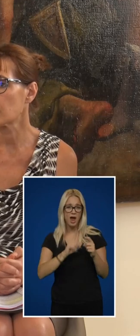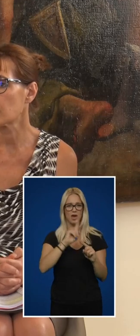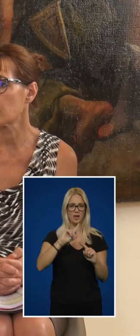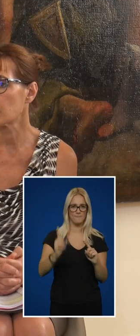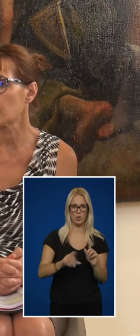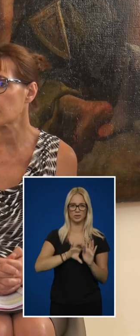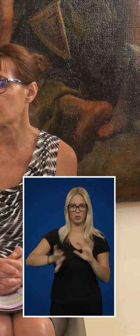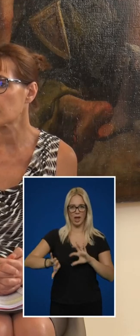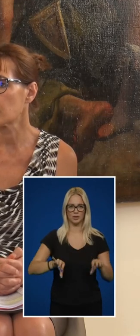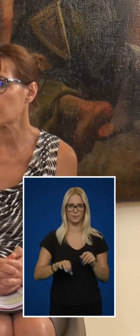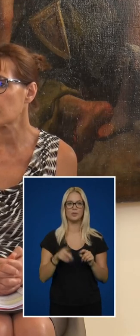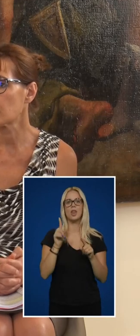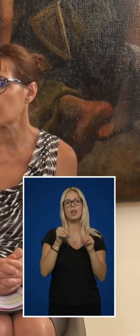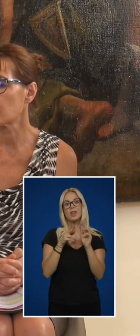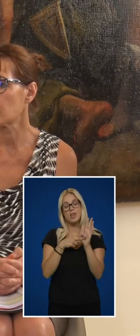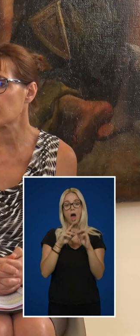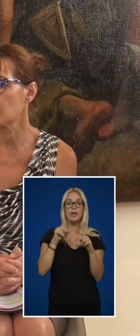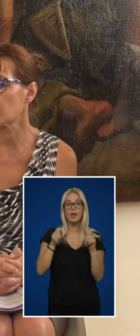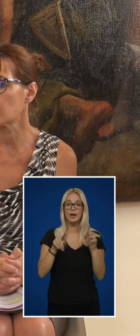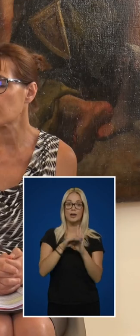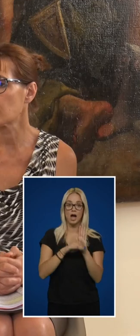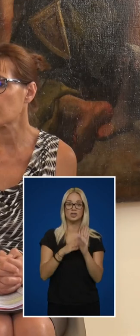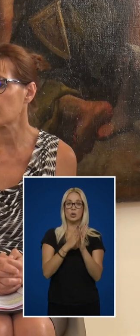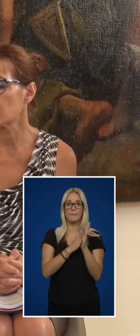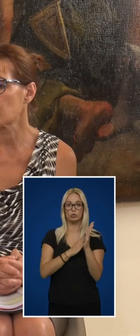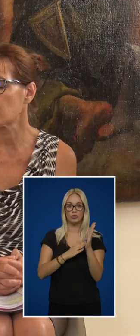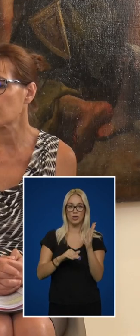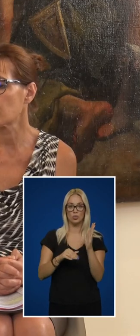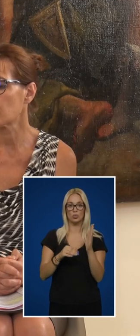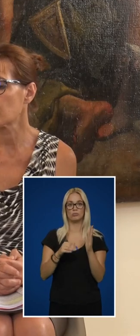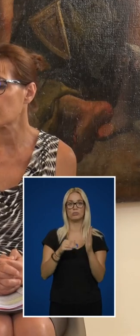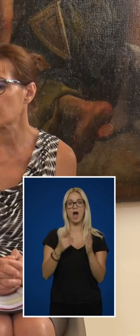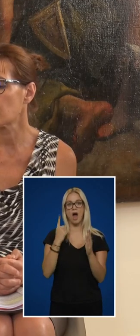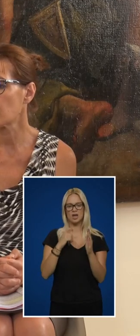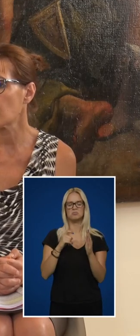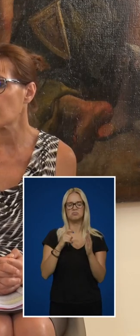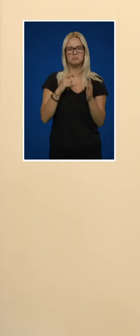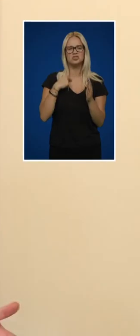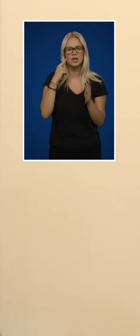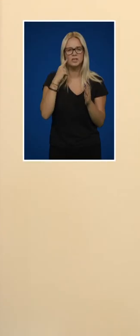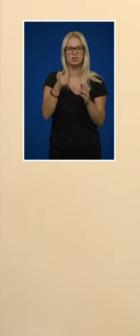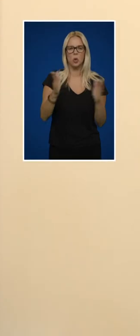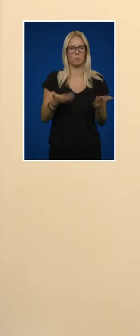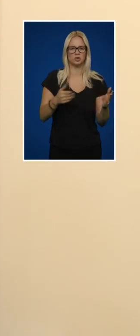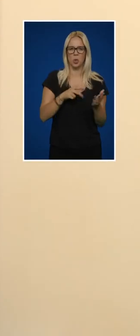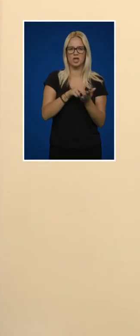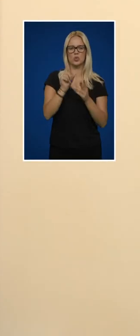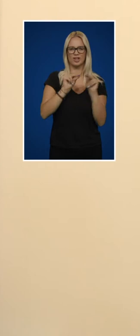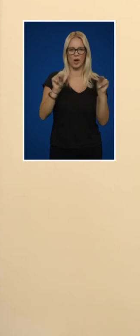i zapravo to je ono čemu stremimo i vjerujem da ćemo to kroz buduće aktivnosti i postići. Na neki način